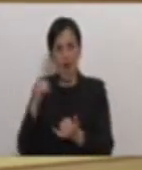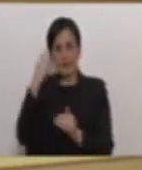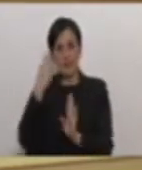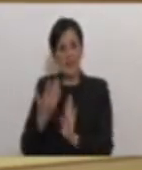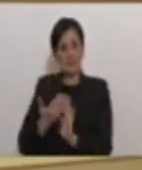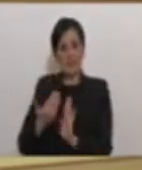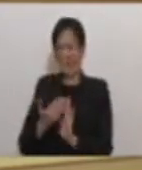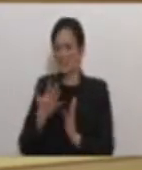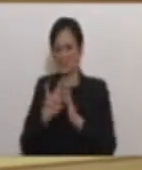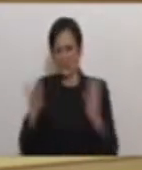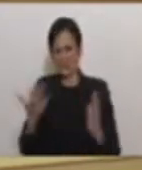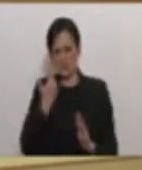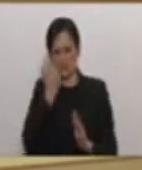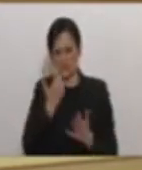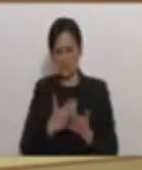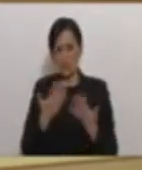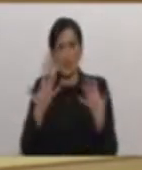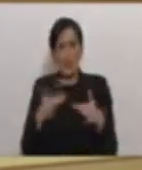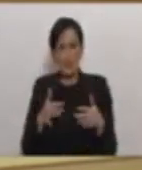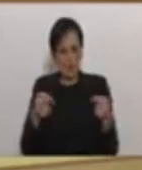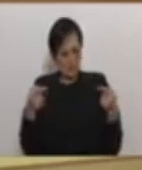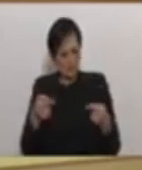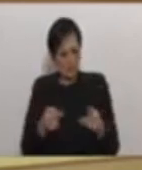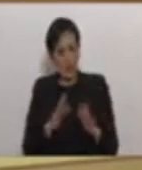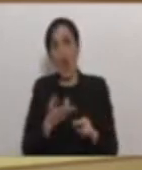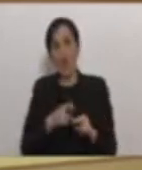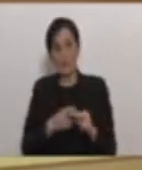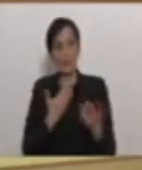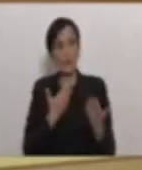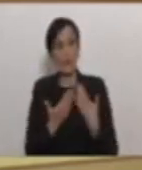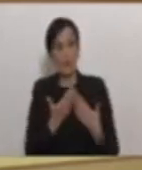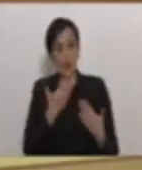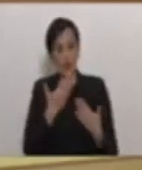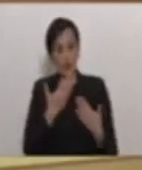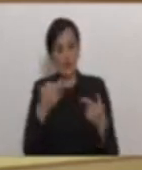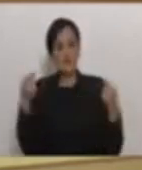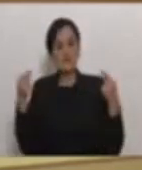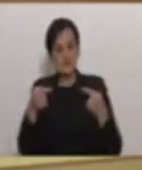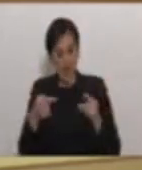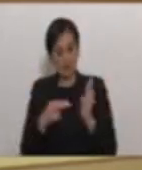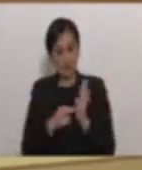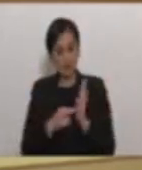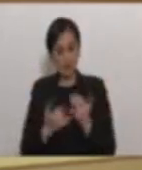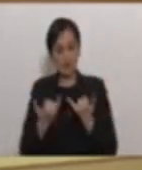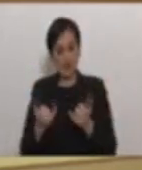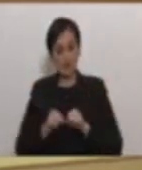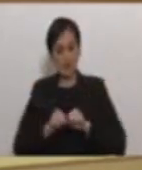სირცხვილია, რომელიც უკვე არაფერში არ ჯდება. Ამიტომ მოგიწოდებთ, რომ სათანადოდ დააფასოთ ეს გმირი